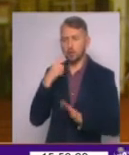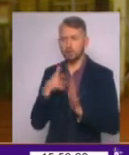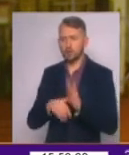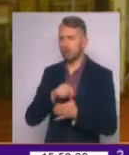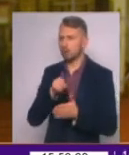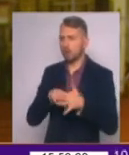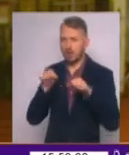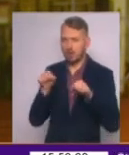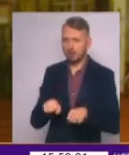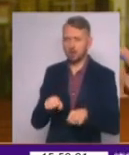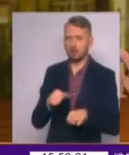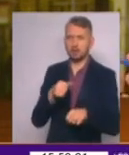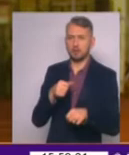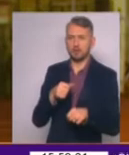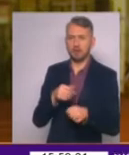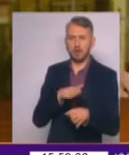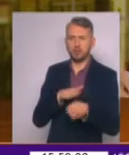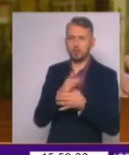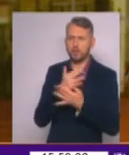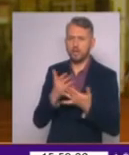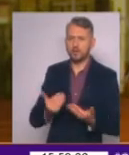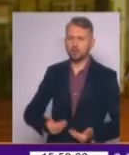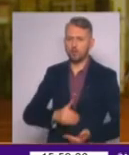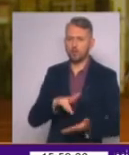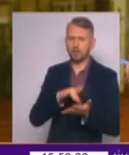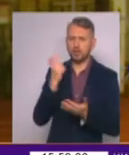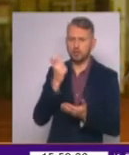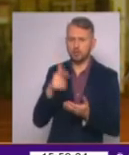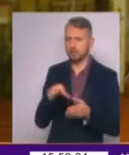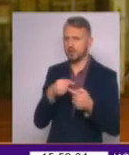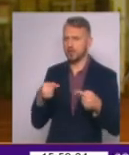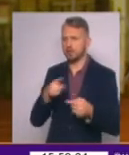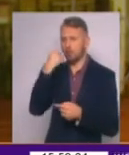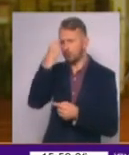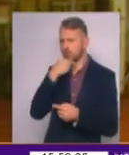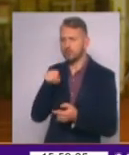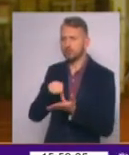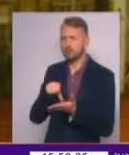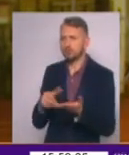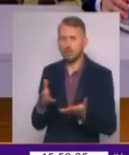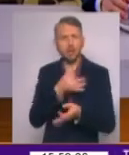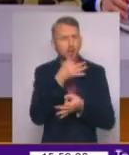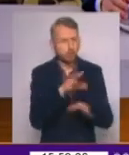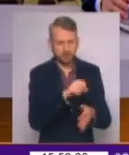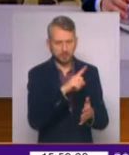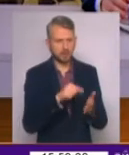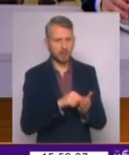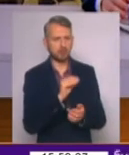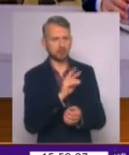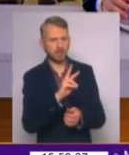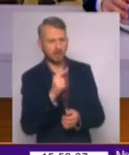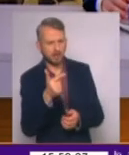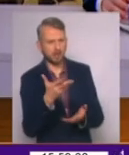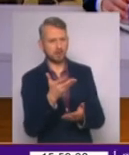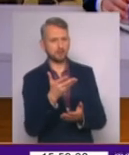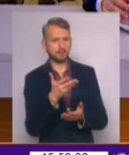безліч і переконана, що абсолютно різні і житлово-комунальні господарства, і все інше. Ви особисто до яких питань долучаєтеся? До будь-яких. І до ЖКХ.